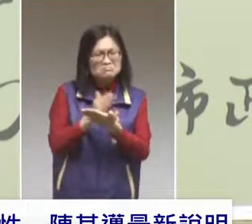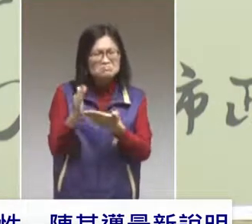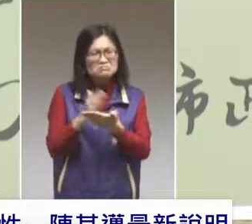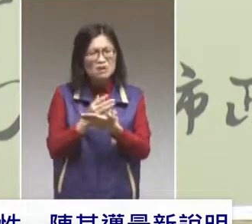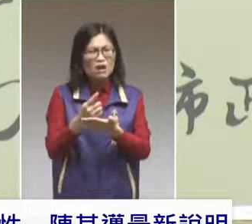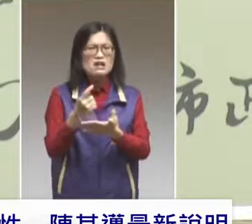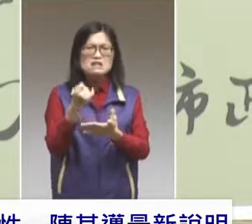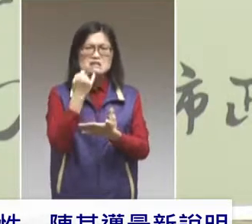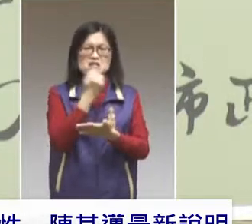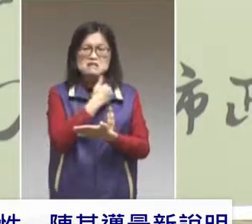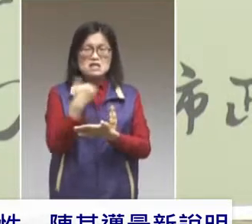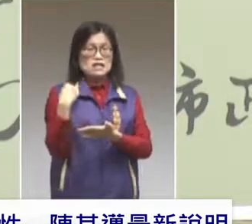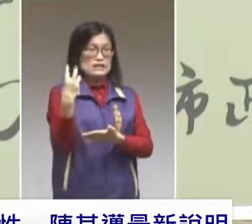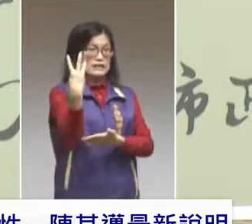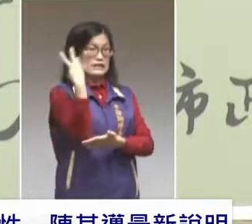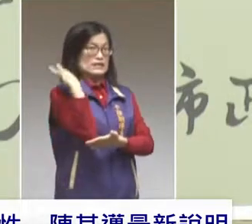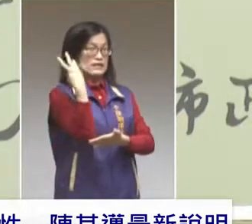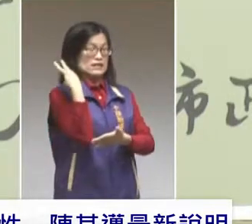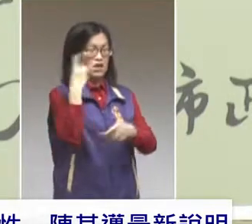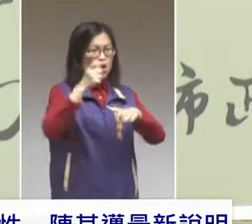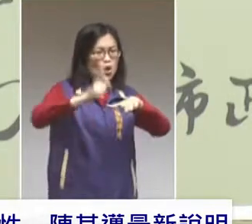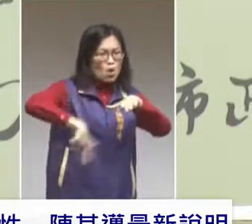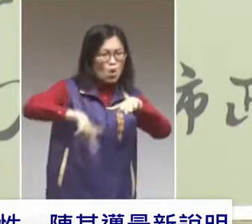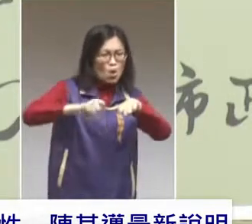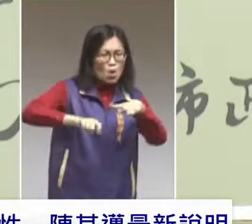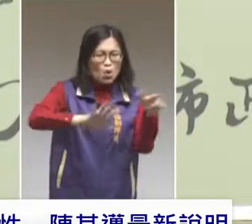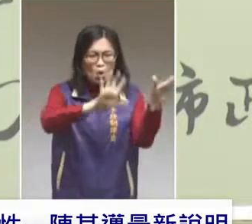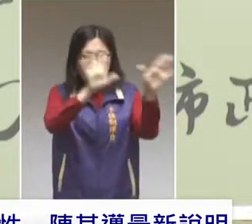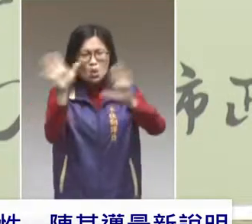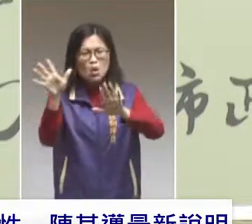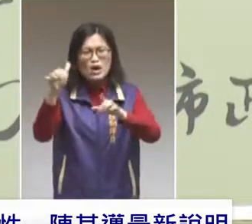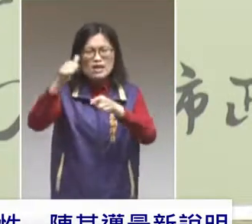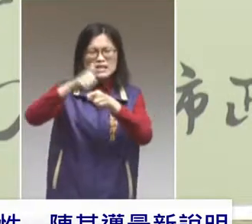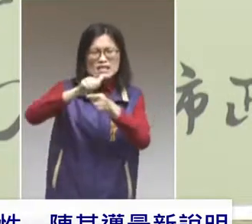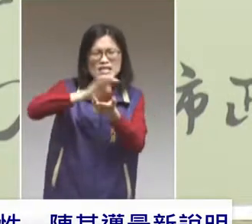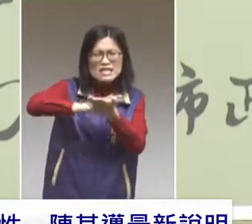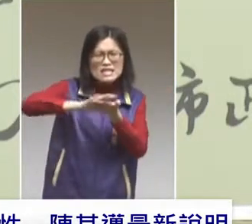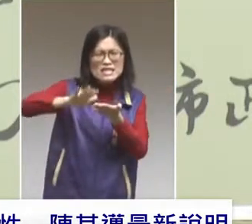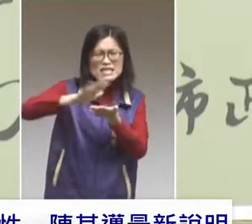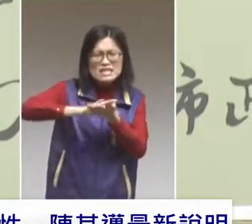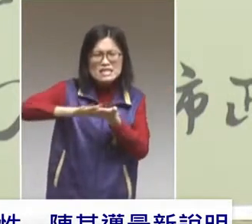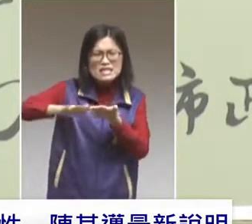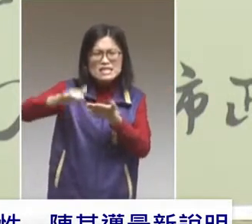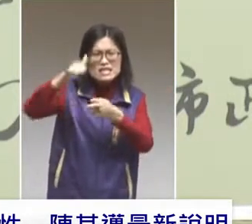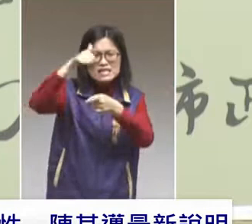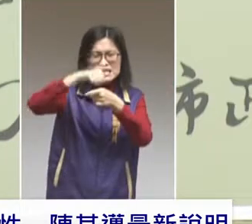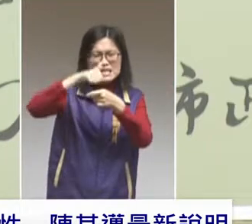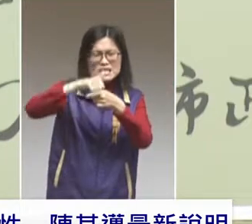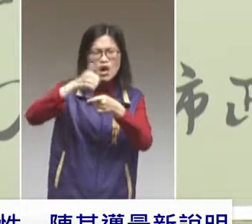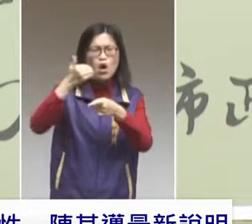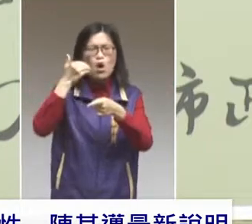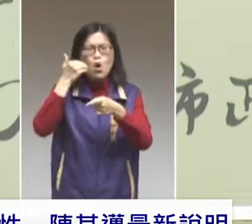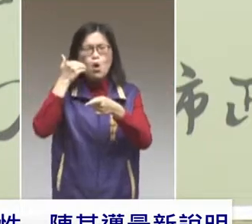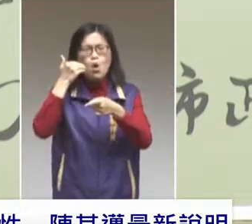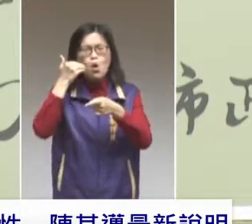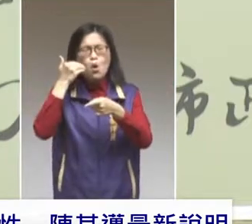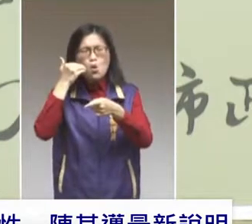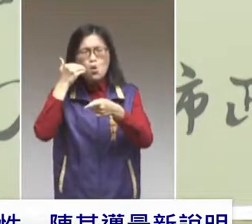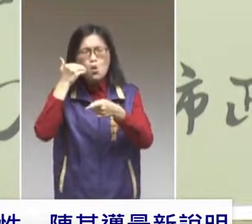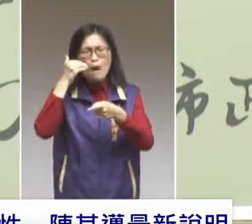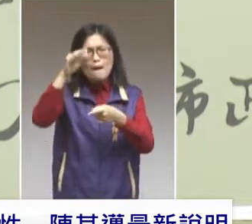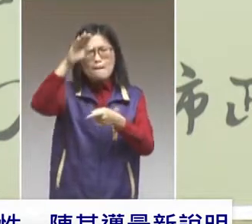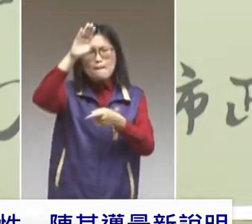高，所以推算它三天前在公司的状况，它的血清血，